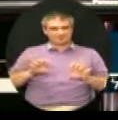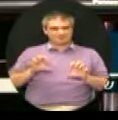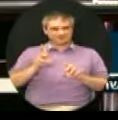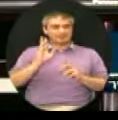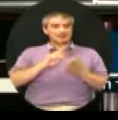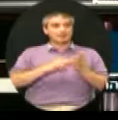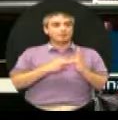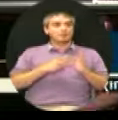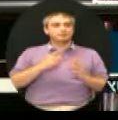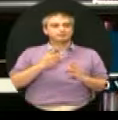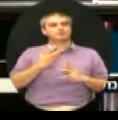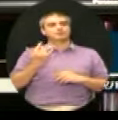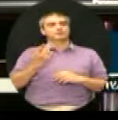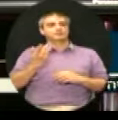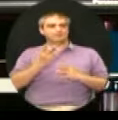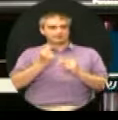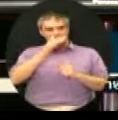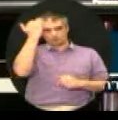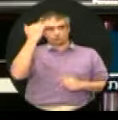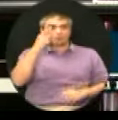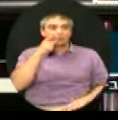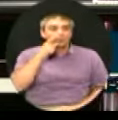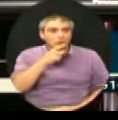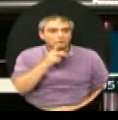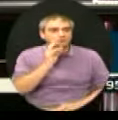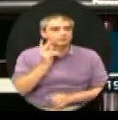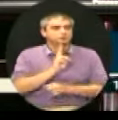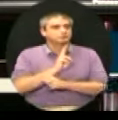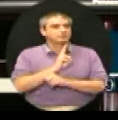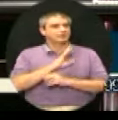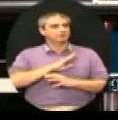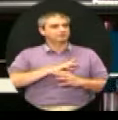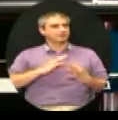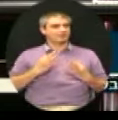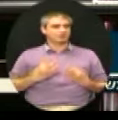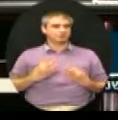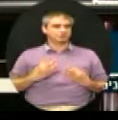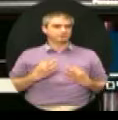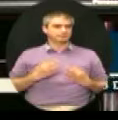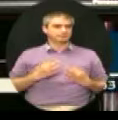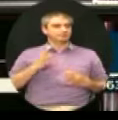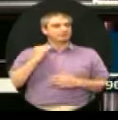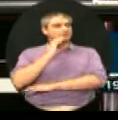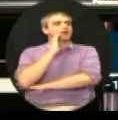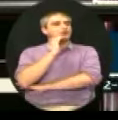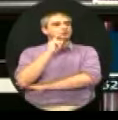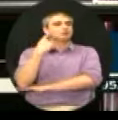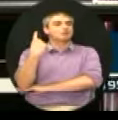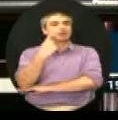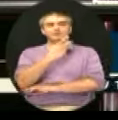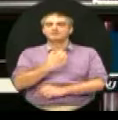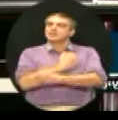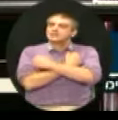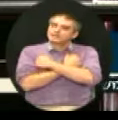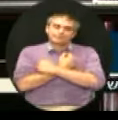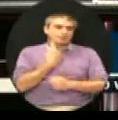חלק מהפוליטיקאים, אם היא עוברת המידה. הוא שמר על סבלנות והיה קשוב לכל אחד